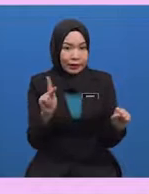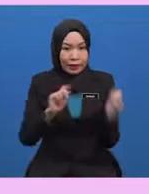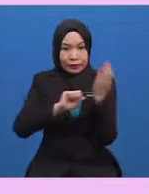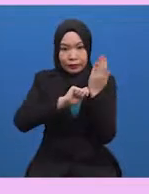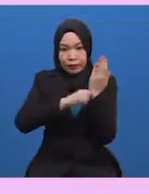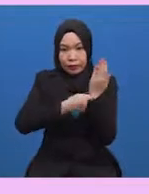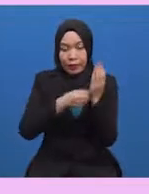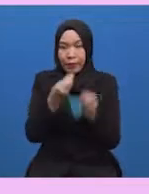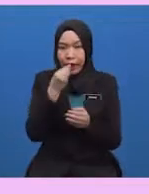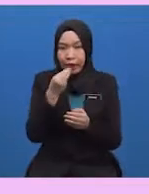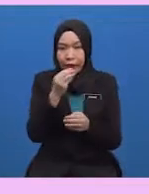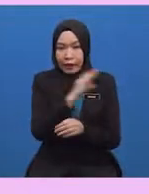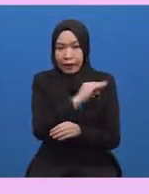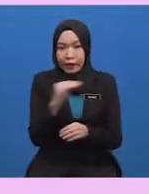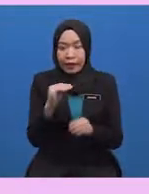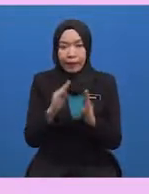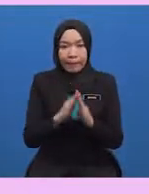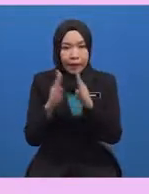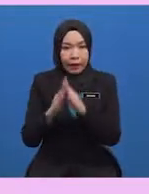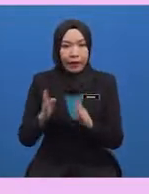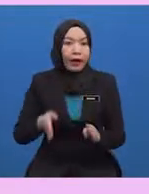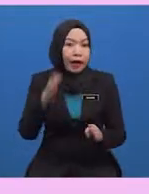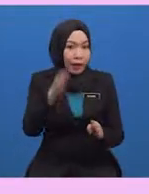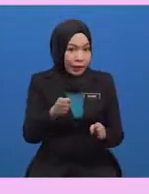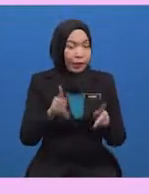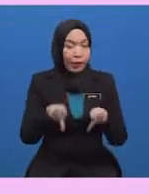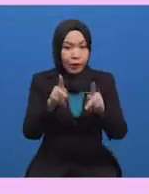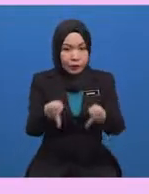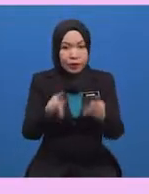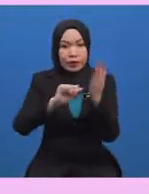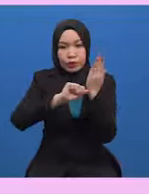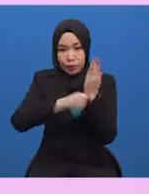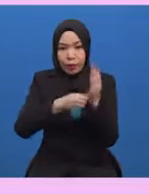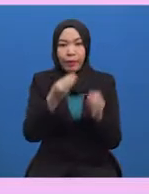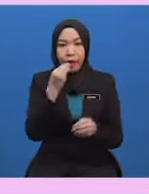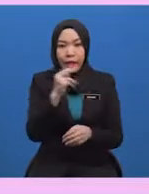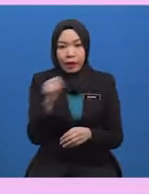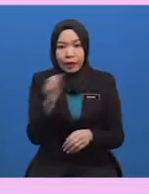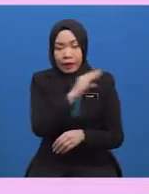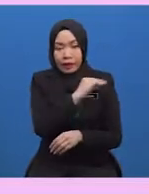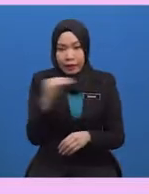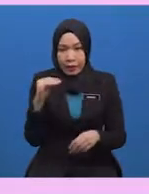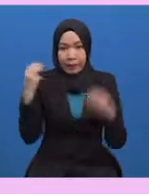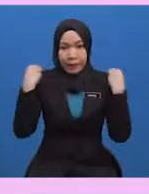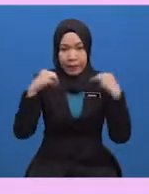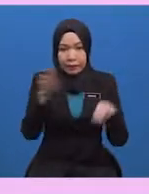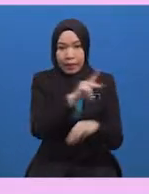manakala bandar akan memproses sumber makanan dan memasarkan kepada penduduk